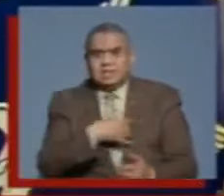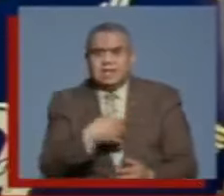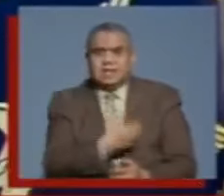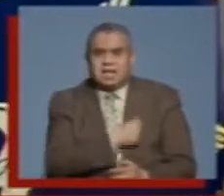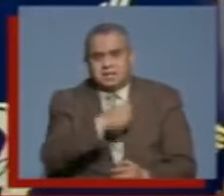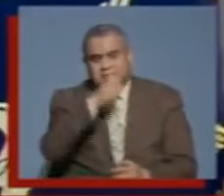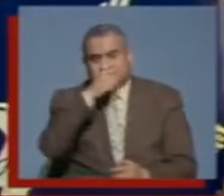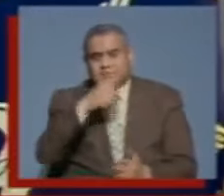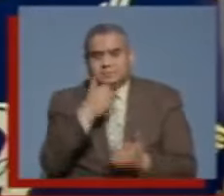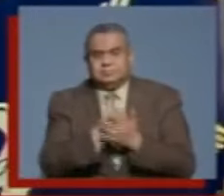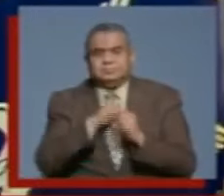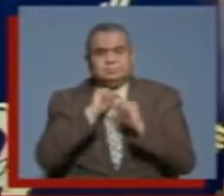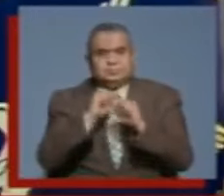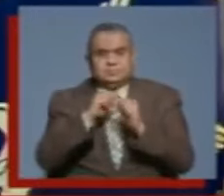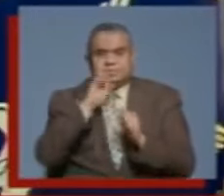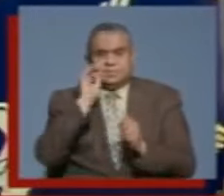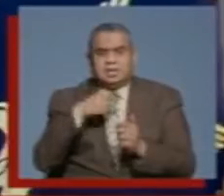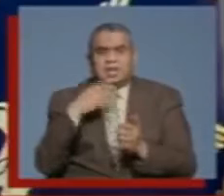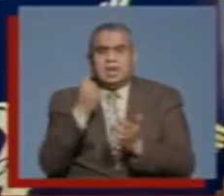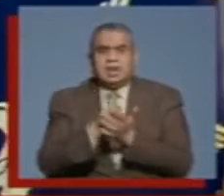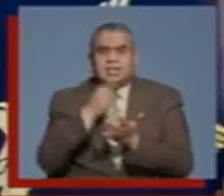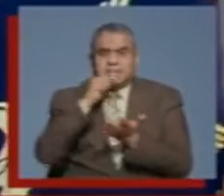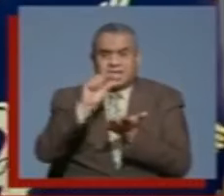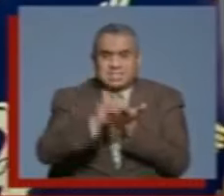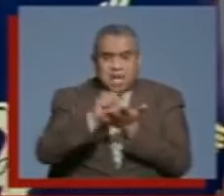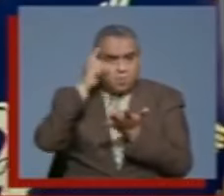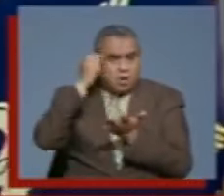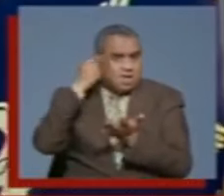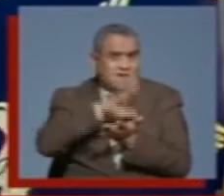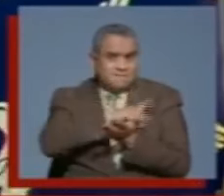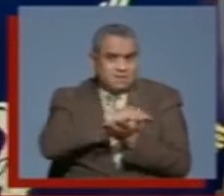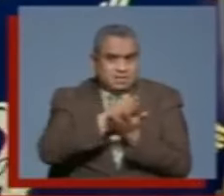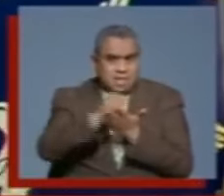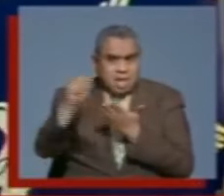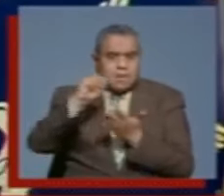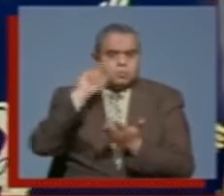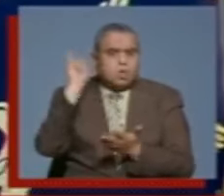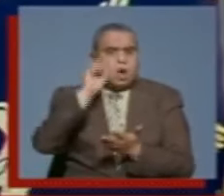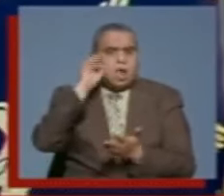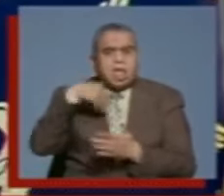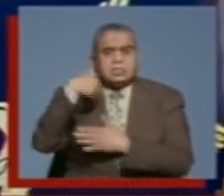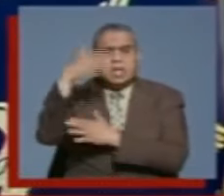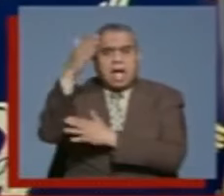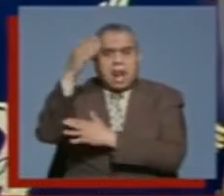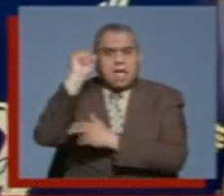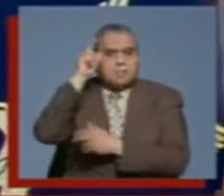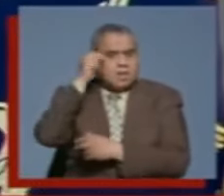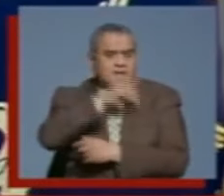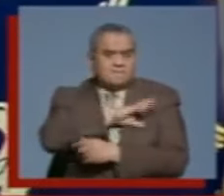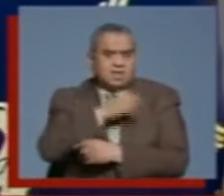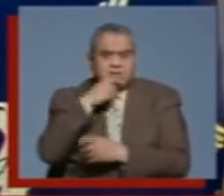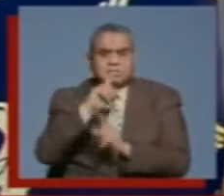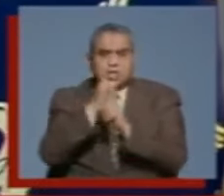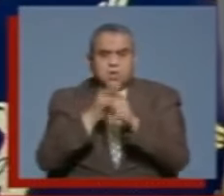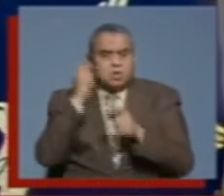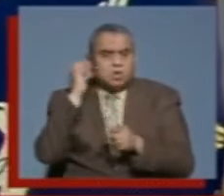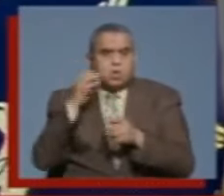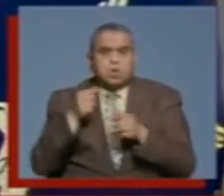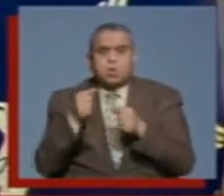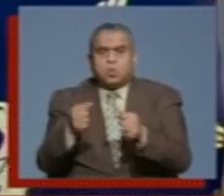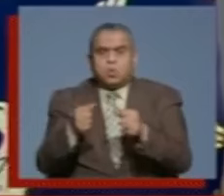بقت في دولة فلسطينية على حدود يونيو 67 وعاصمتها القدس الشرقية. هو ده الموضوعين اللي انا